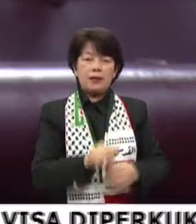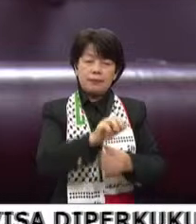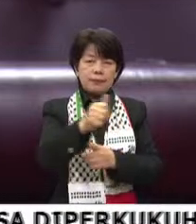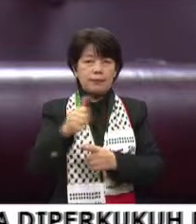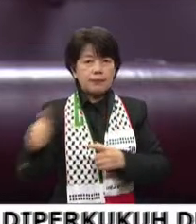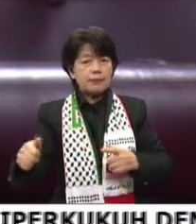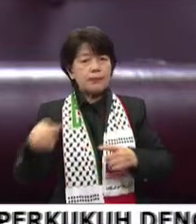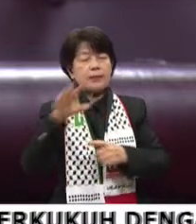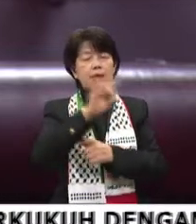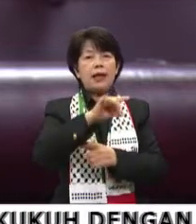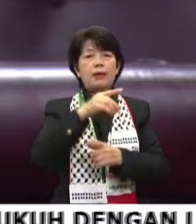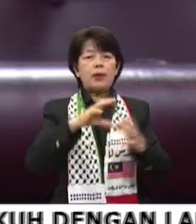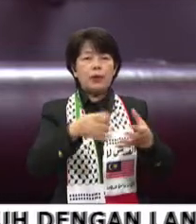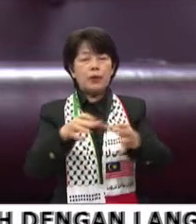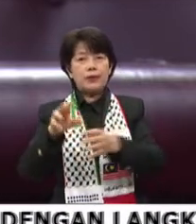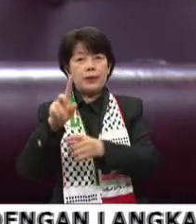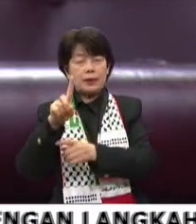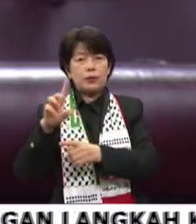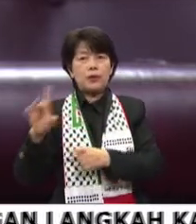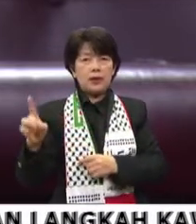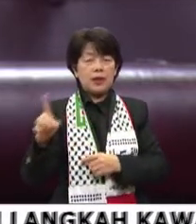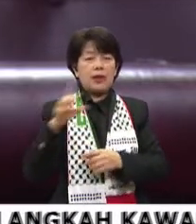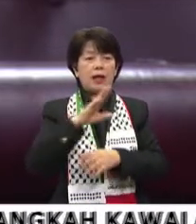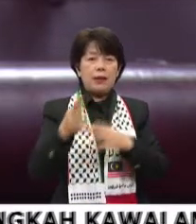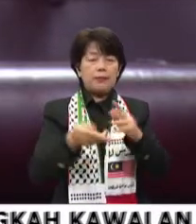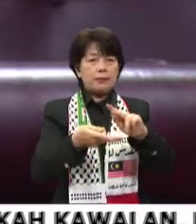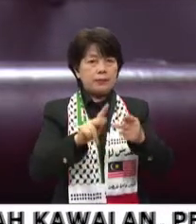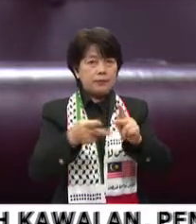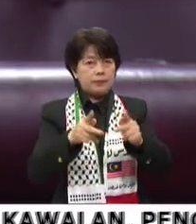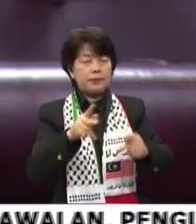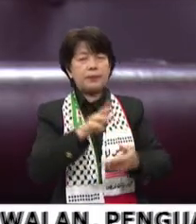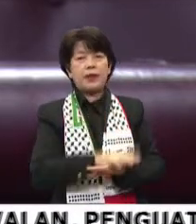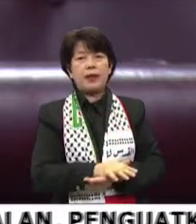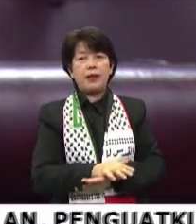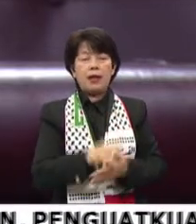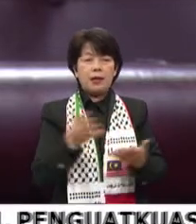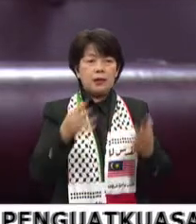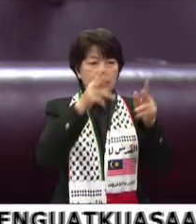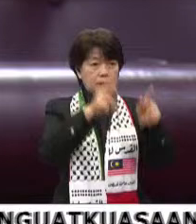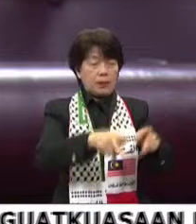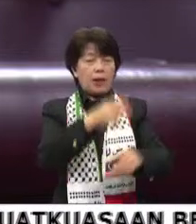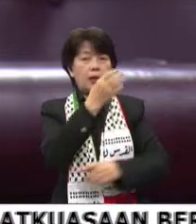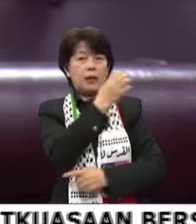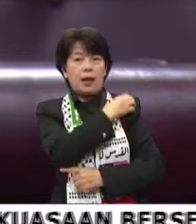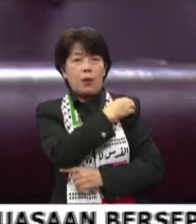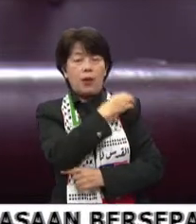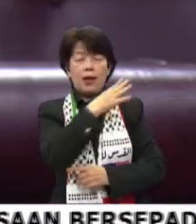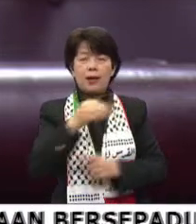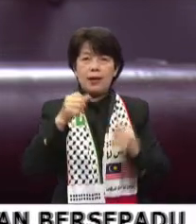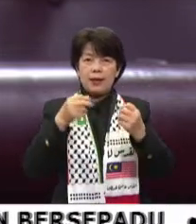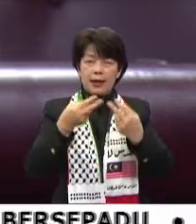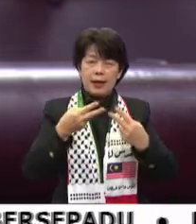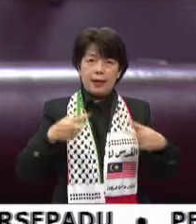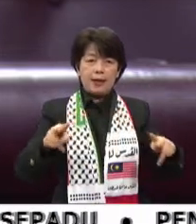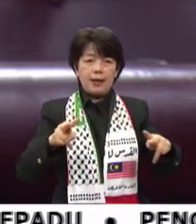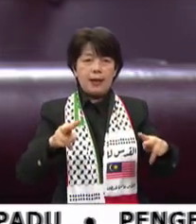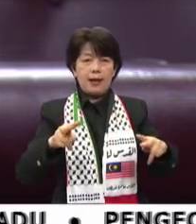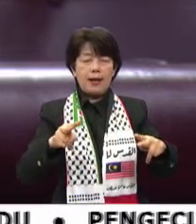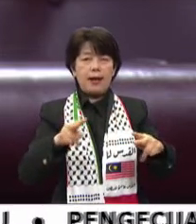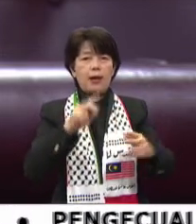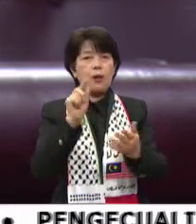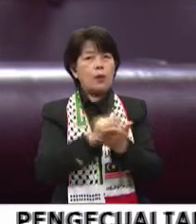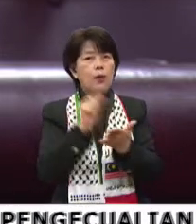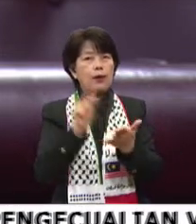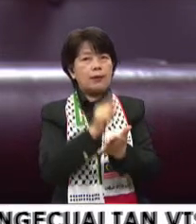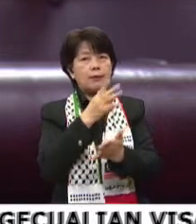perenggan 281 dipinda untuk menyatakan bahwa seorang pegawai hanya akan hilang kelayakan Jika